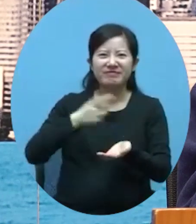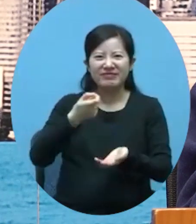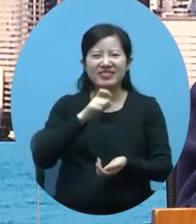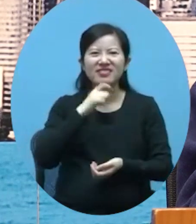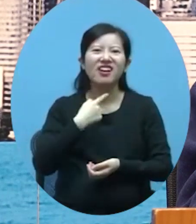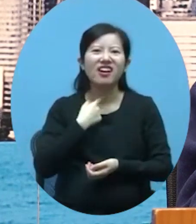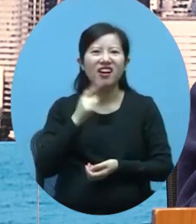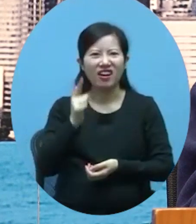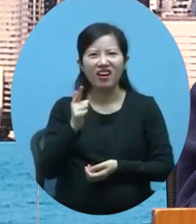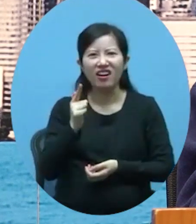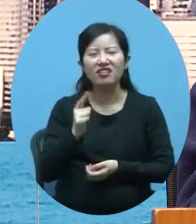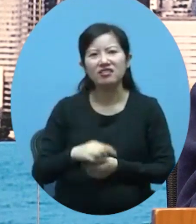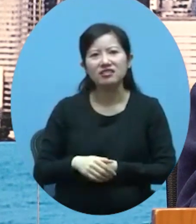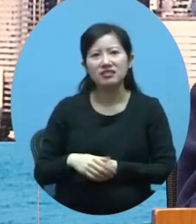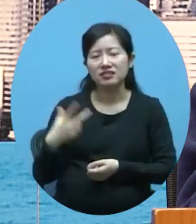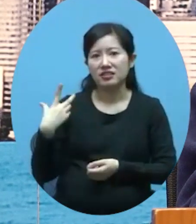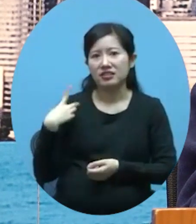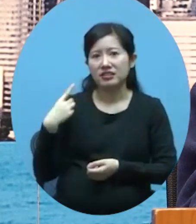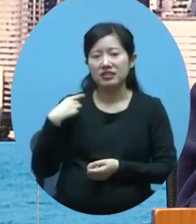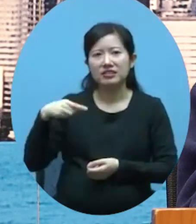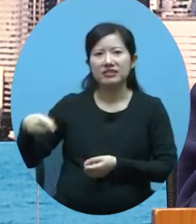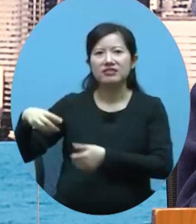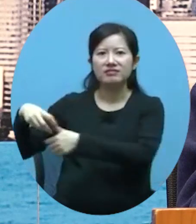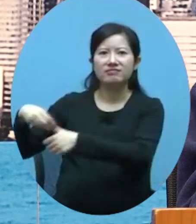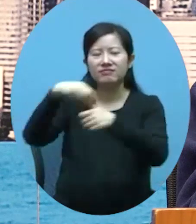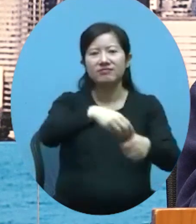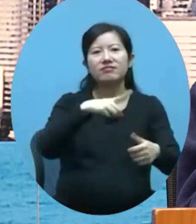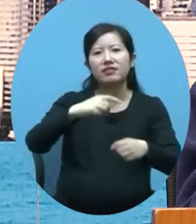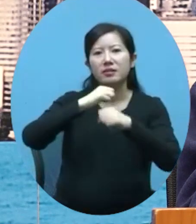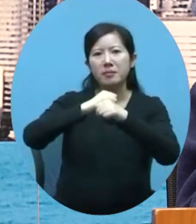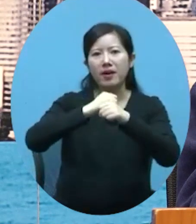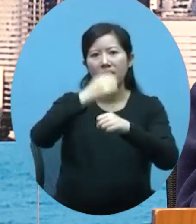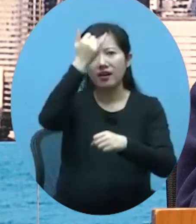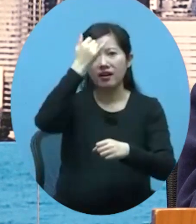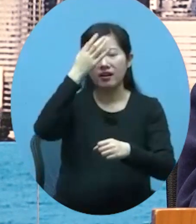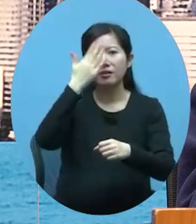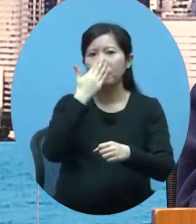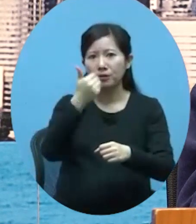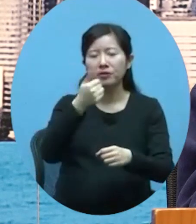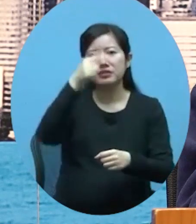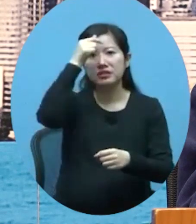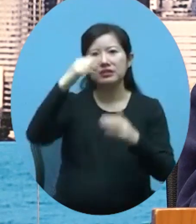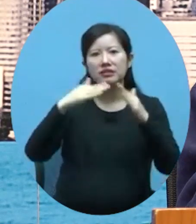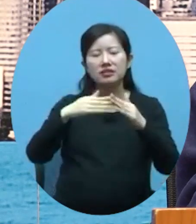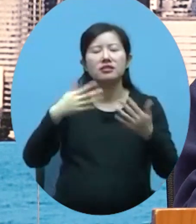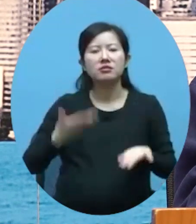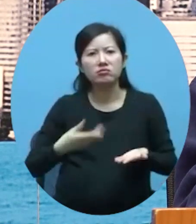痛的那天但是我们昨晚都送了他去玛丽医院那他现在的测试都是阴性的